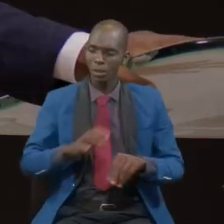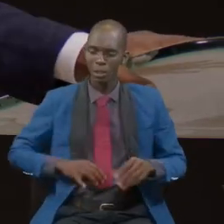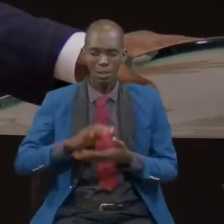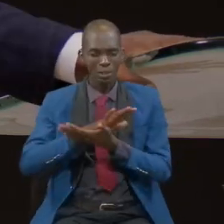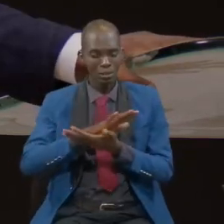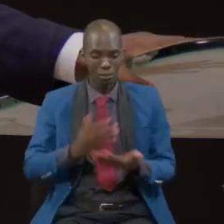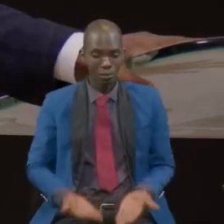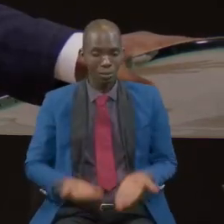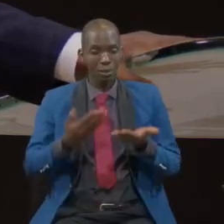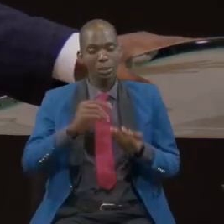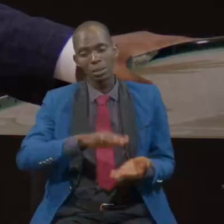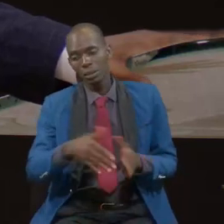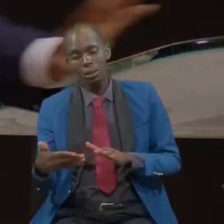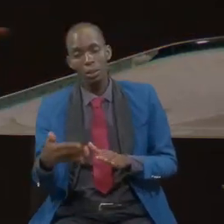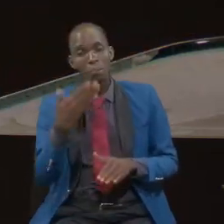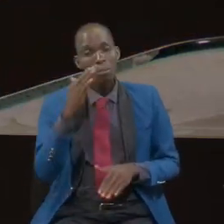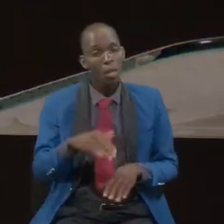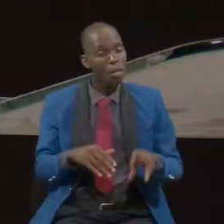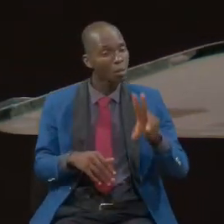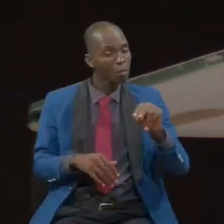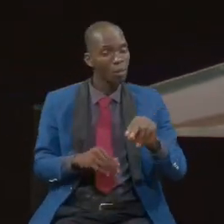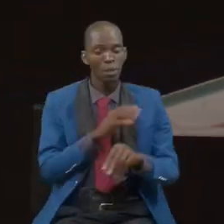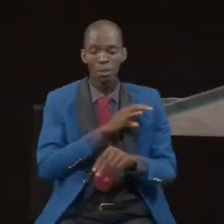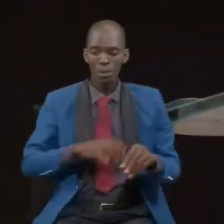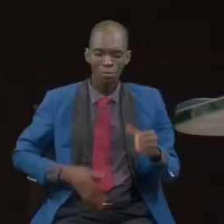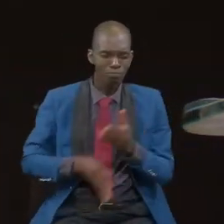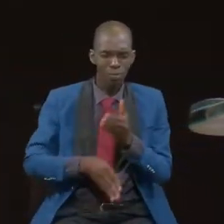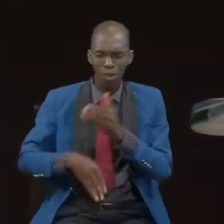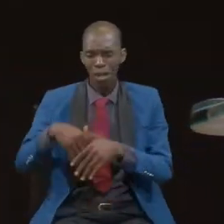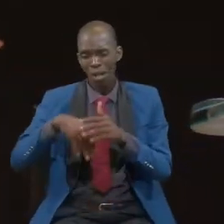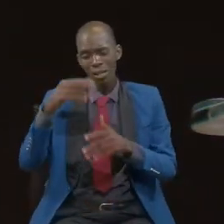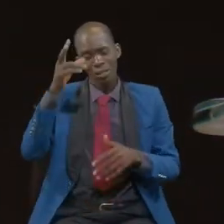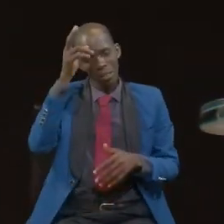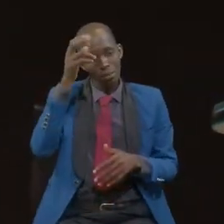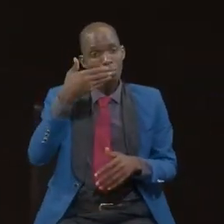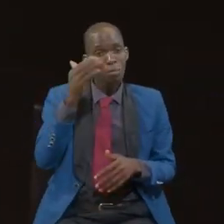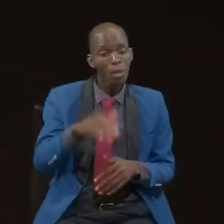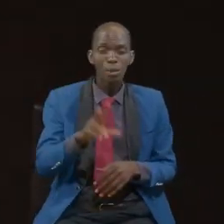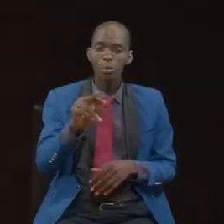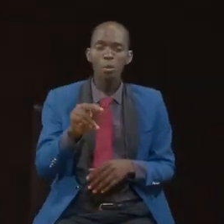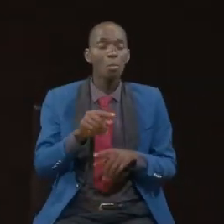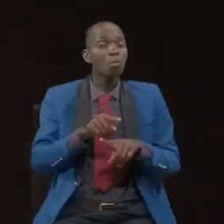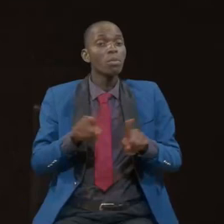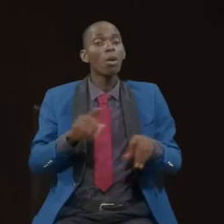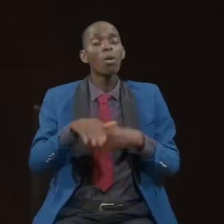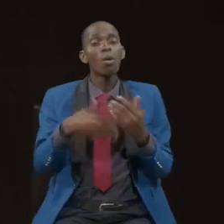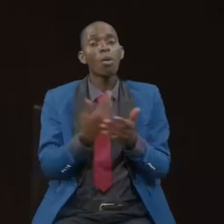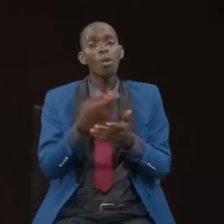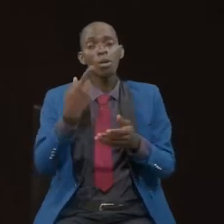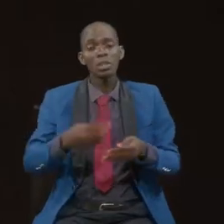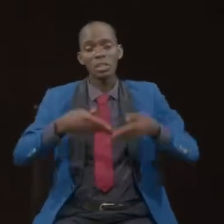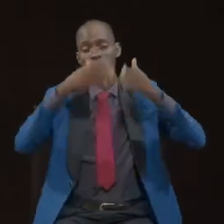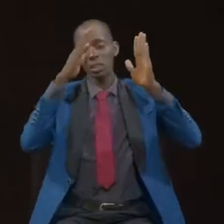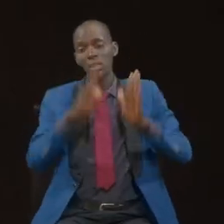ressuscité les mort il a chassé les démons mais ces pharisiens qu'est-ce qui les concernit